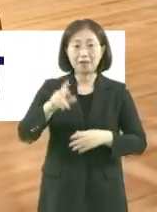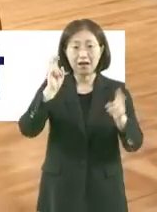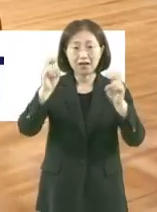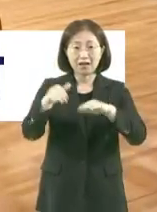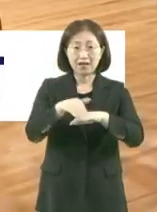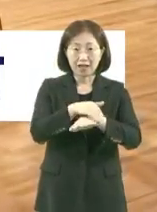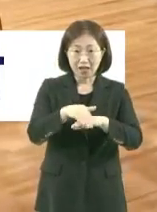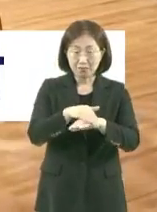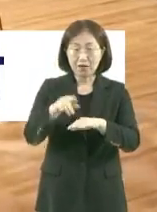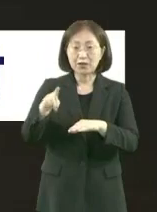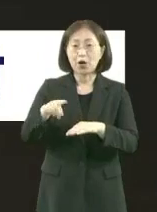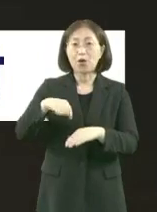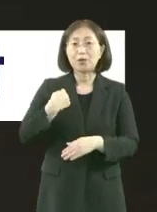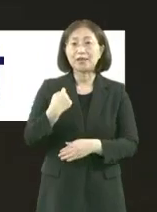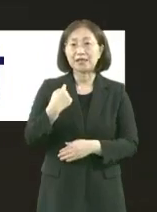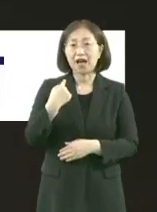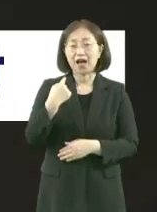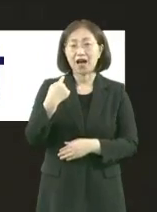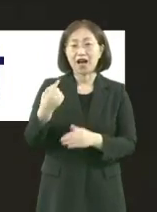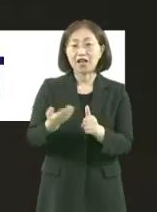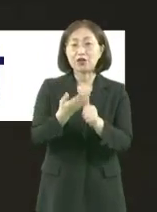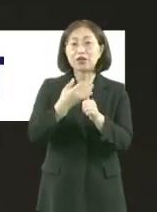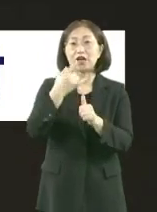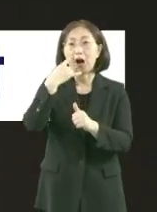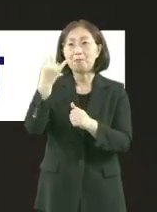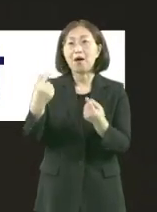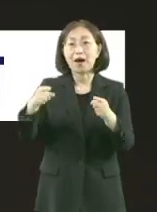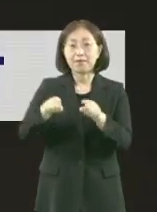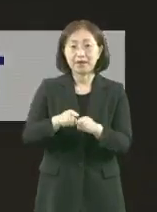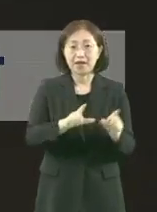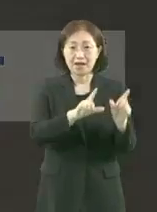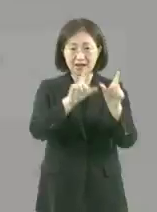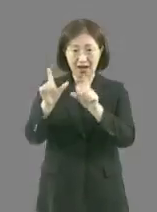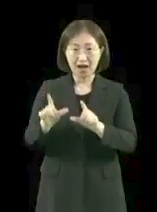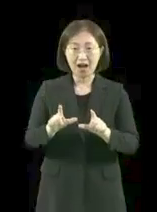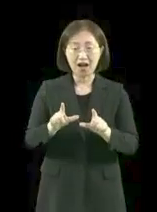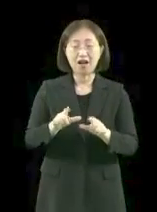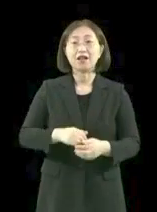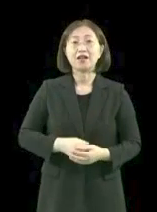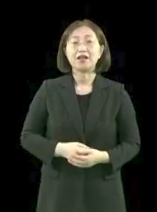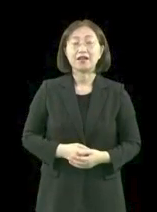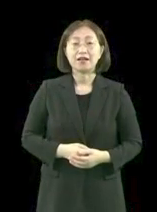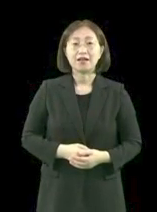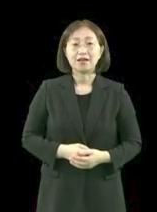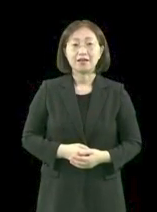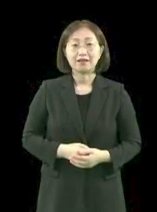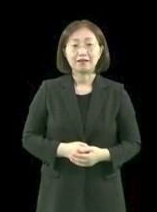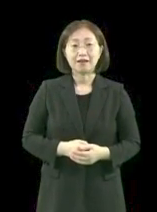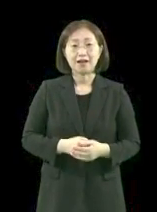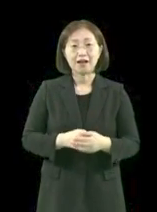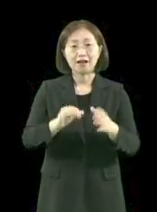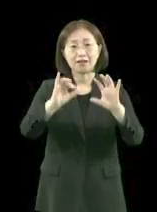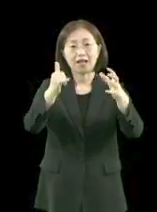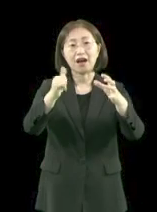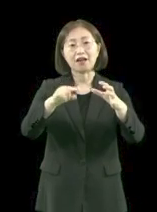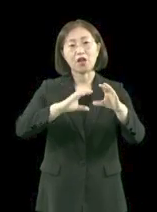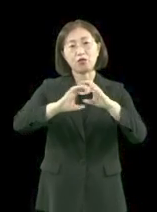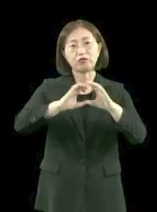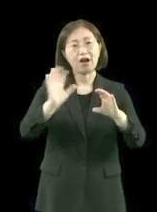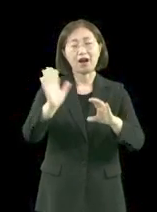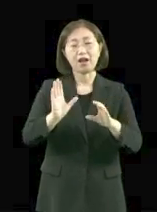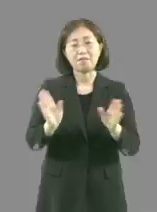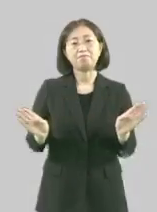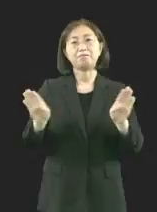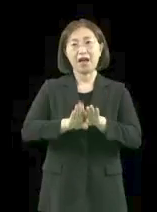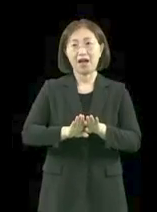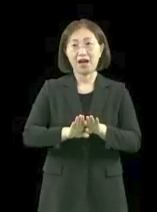아들을 키워야 하는 어머니와 지냈기에 충분한 보살핌을 받기 어려웠습니다. 점점 세상의 문을 닫아가던 그에게